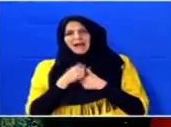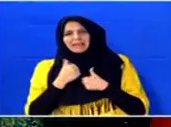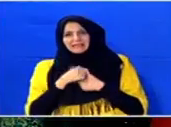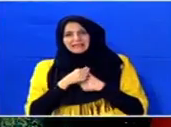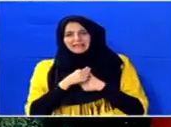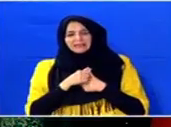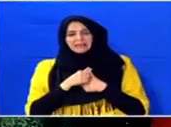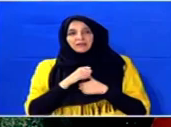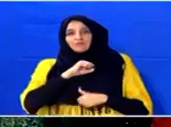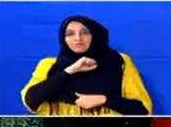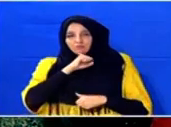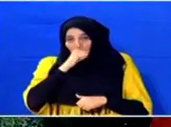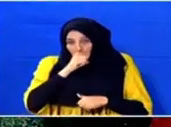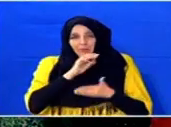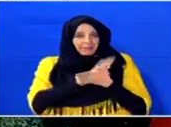عفوا